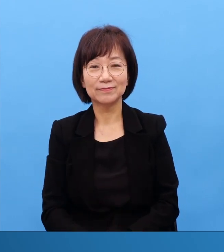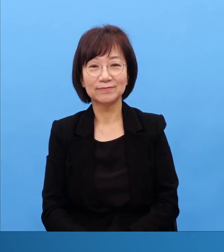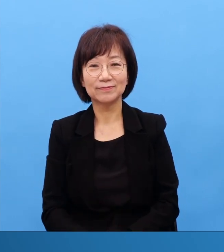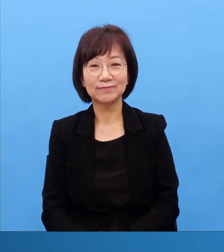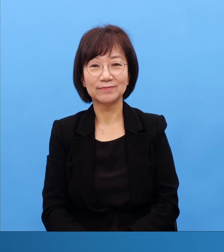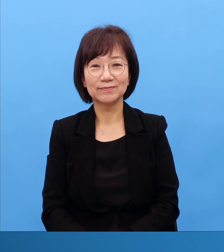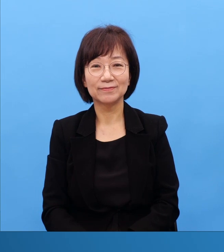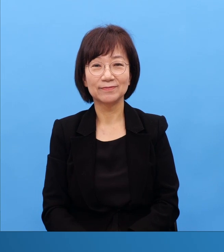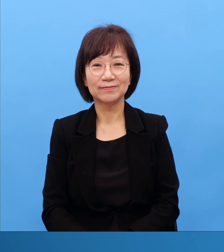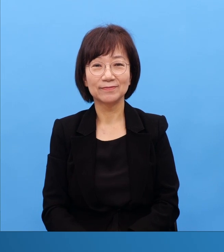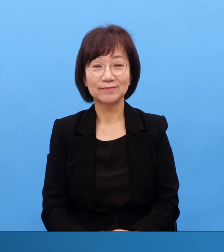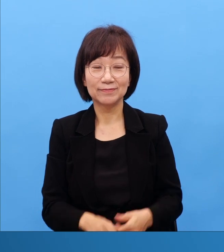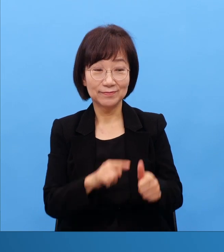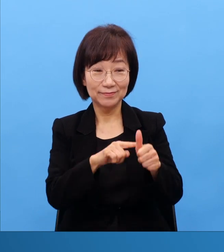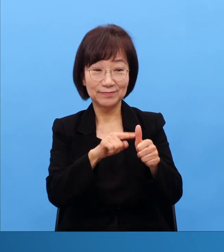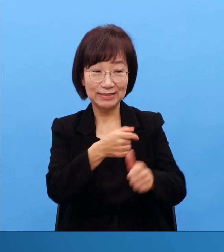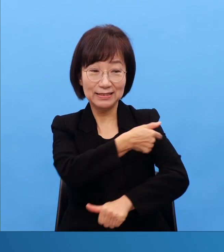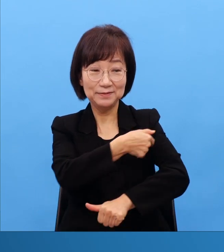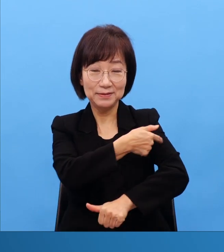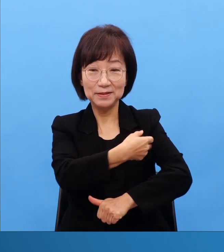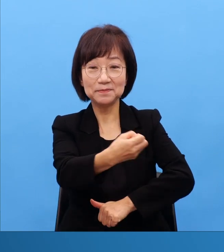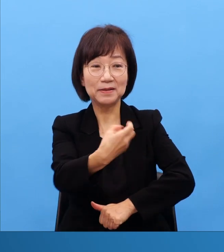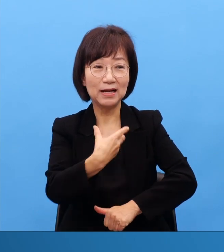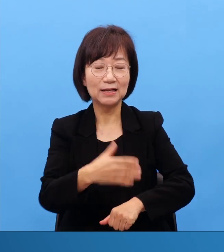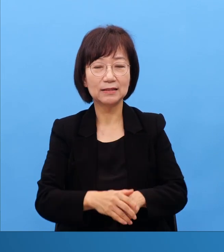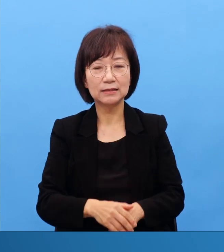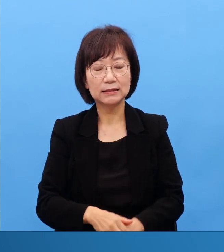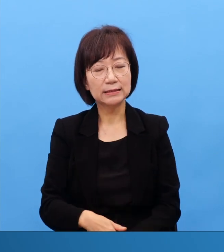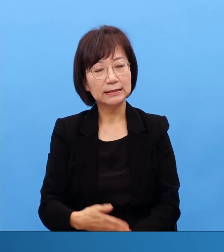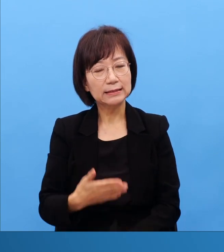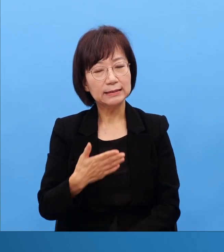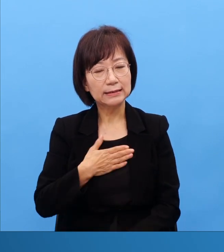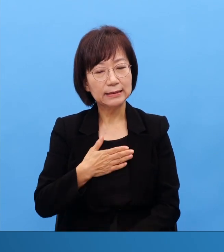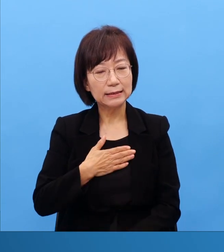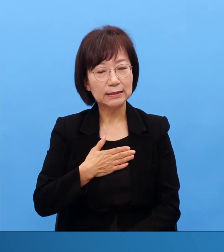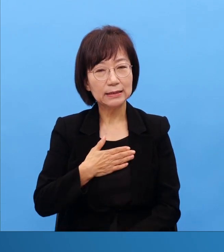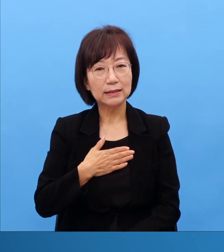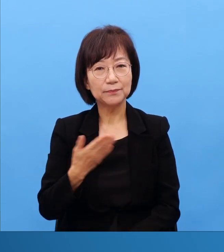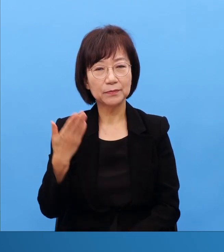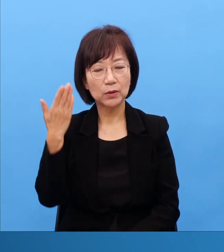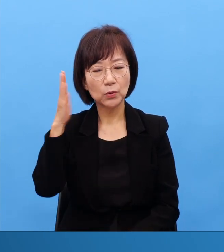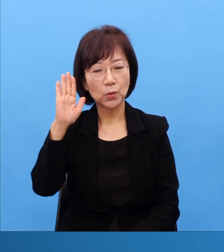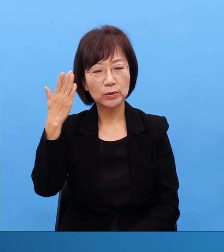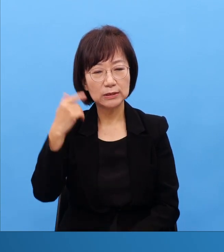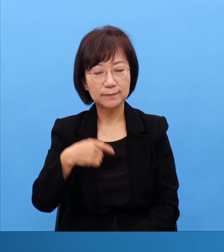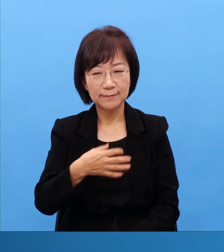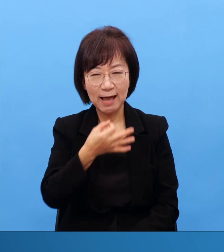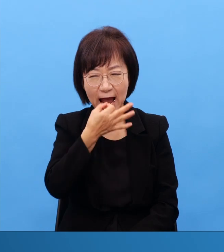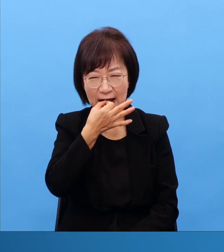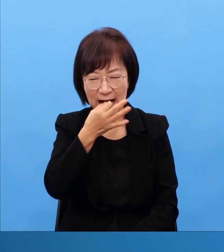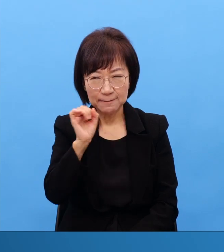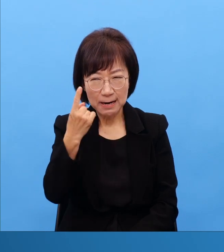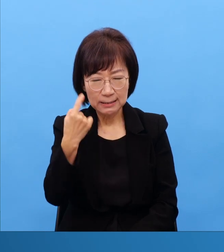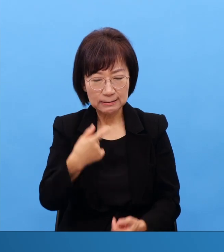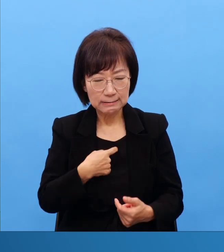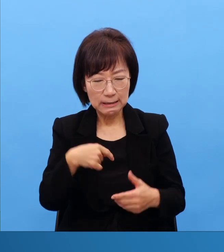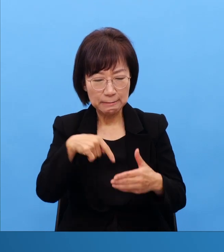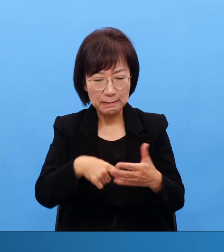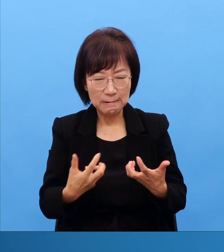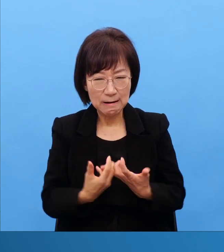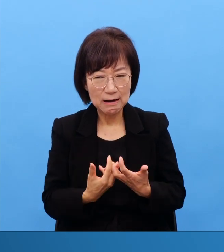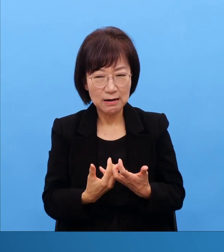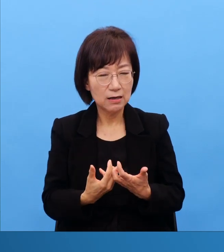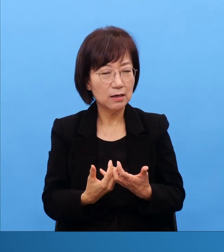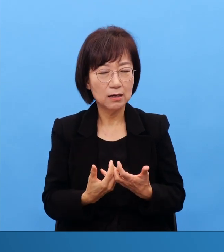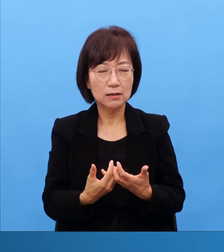around that he said to me, 제가 요즘 너무 동기가 많았어요 하더라고. He said, I'm filled with so much ulterior